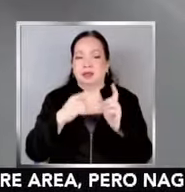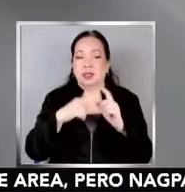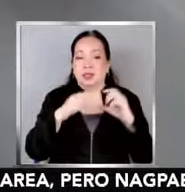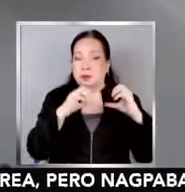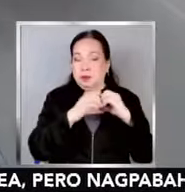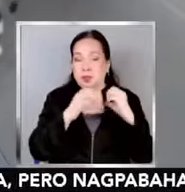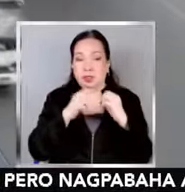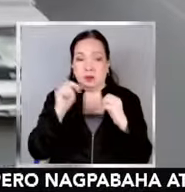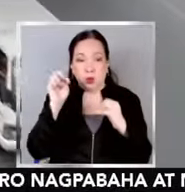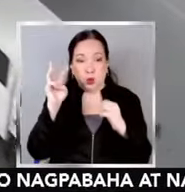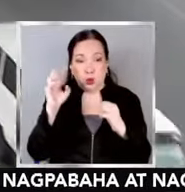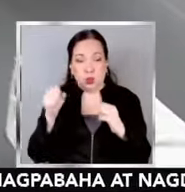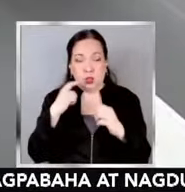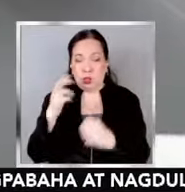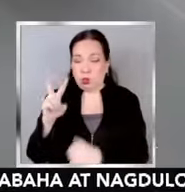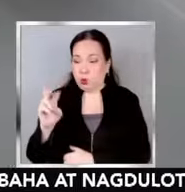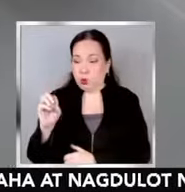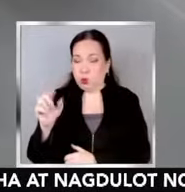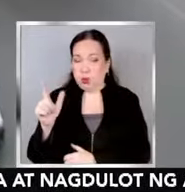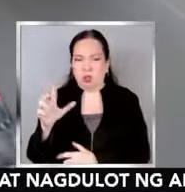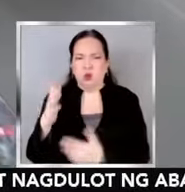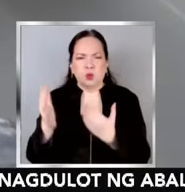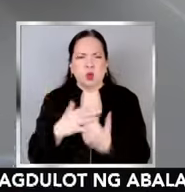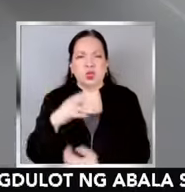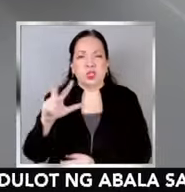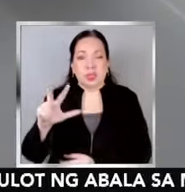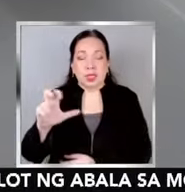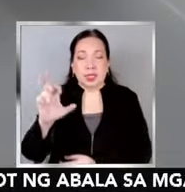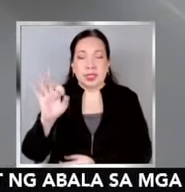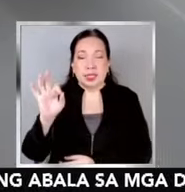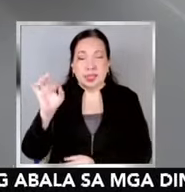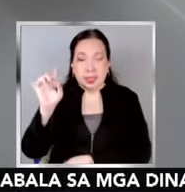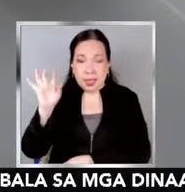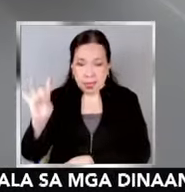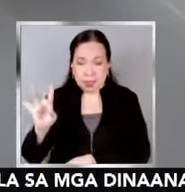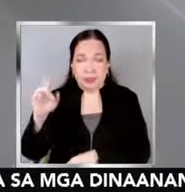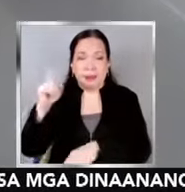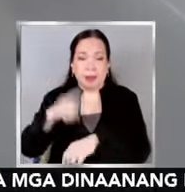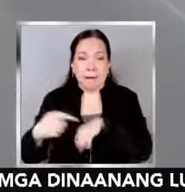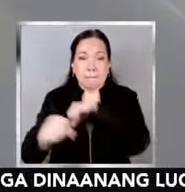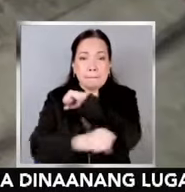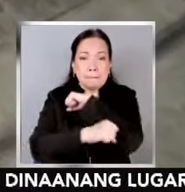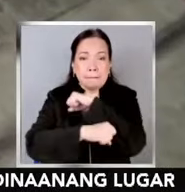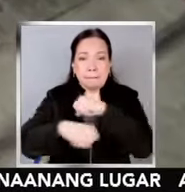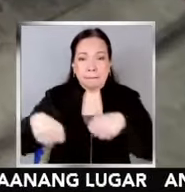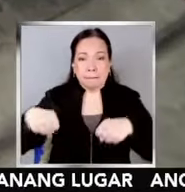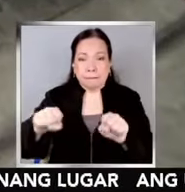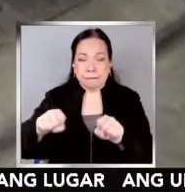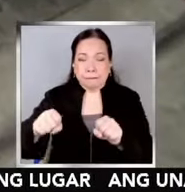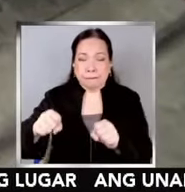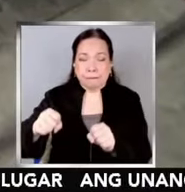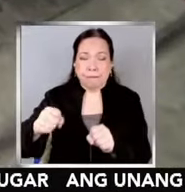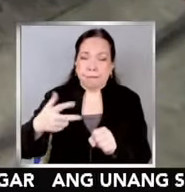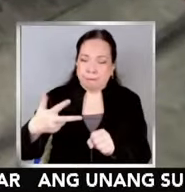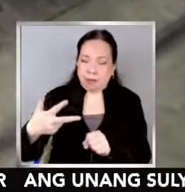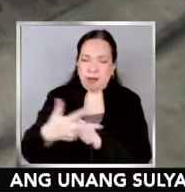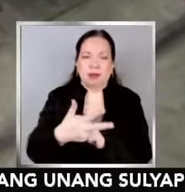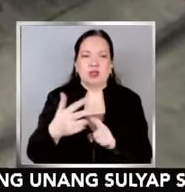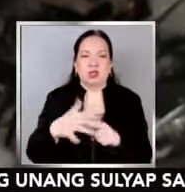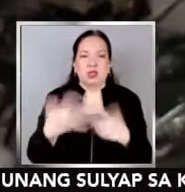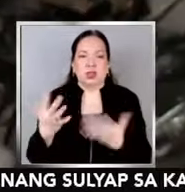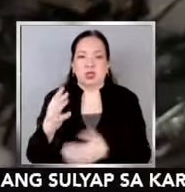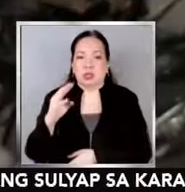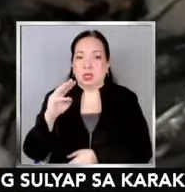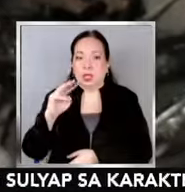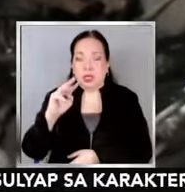2023, umaabot na sa 398 ang insidente ng motorcycle theft. Sa Metro Manila, sa PNP Annual Report noong